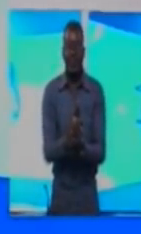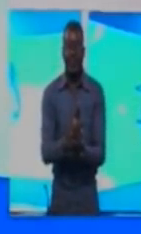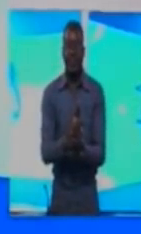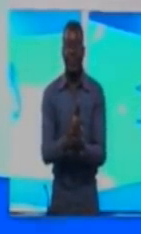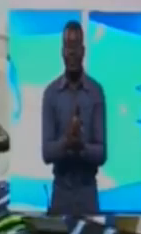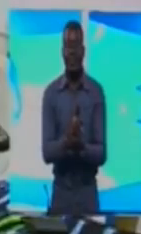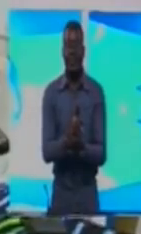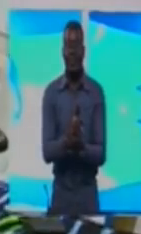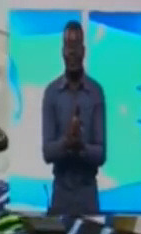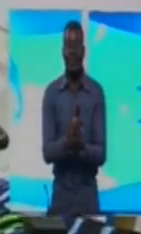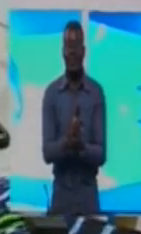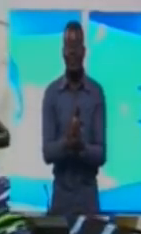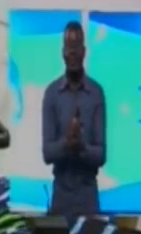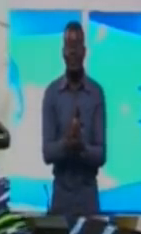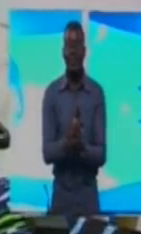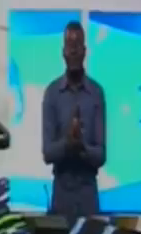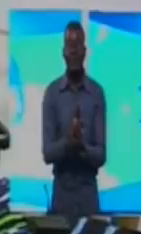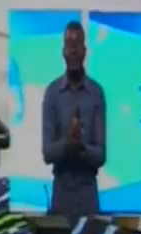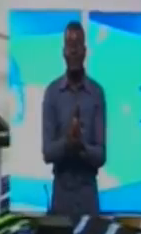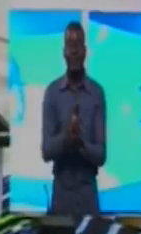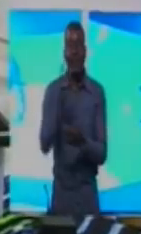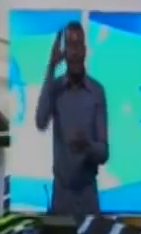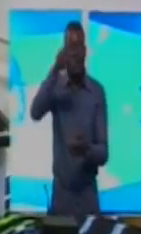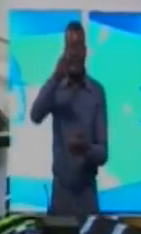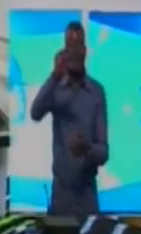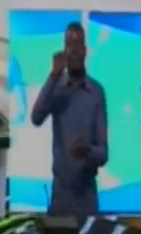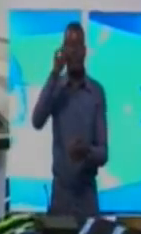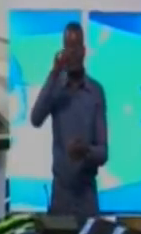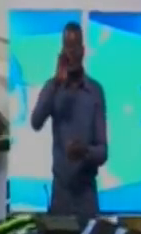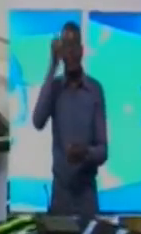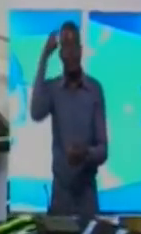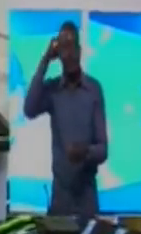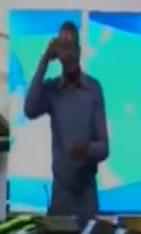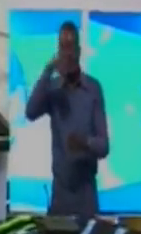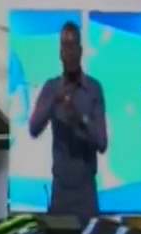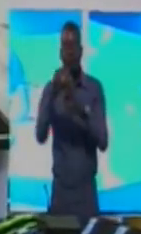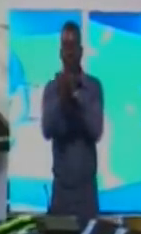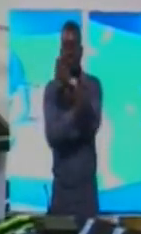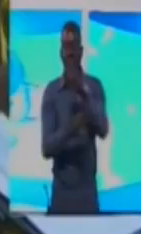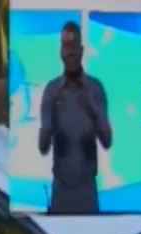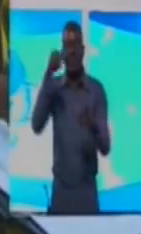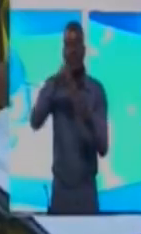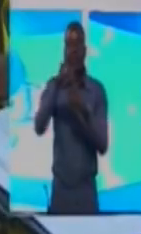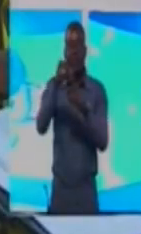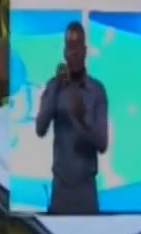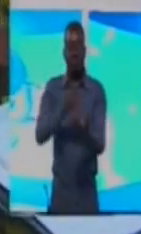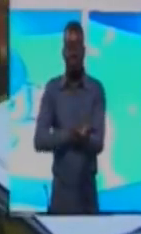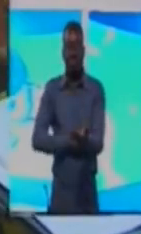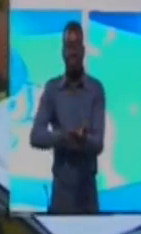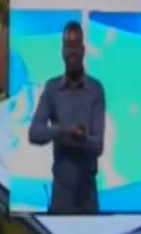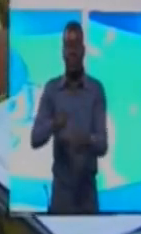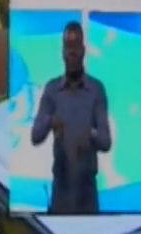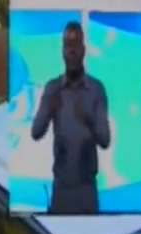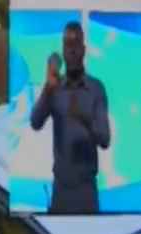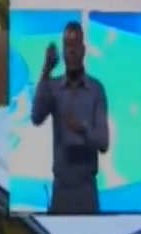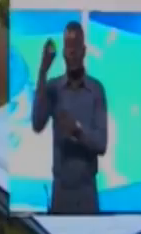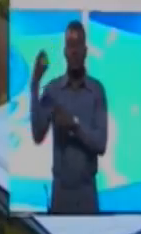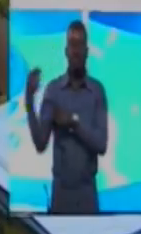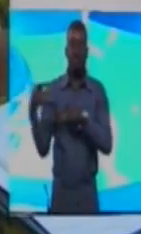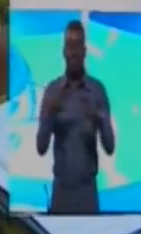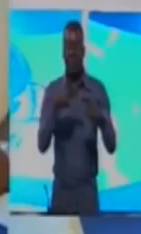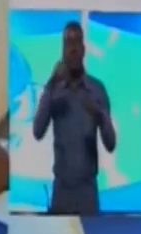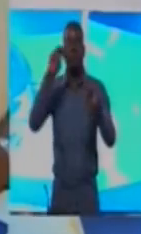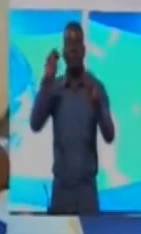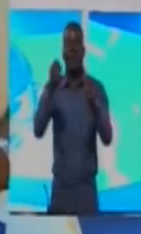rendu. La tolérance dans un pays pluriconfessionnel et multiethnique, opportunités et menaces, c'est